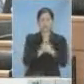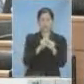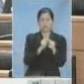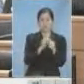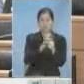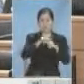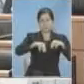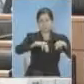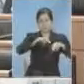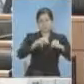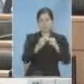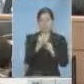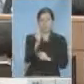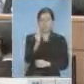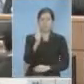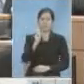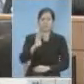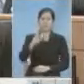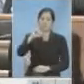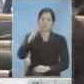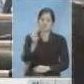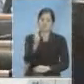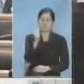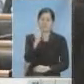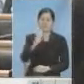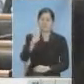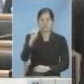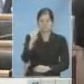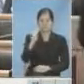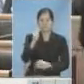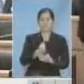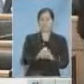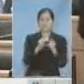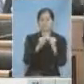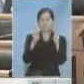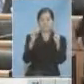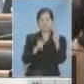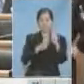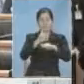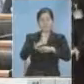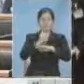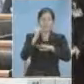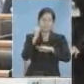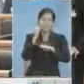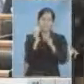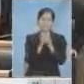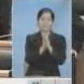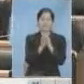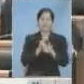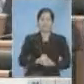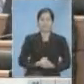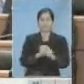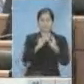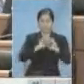ค์กรปกครองส่วนท้องถิ่นแล้วก็ทั้งท้องที่ก็คือกำนันผู้ใหญ่บ้านนั่นเองนะครับแต่สิ่งที่สำ